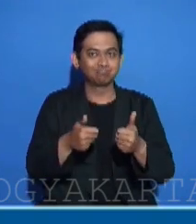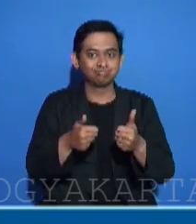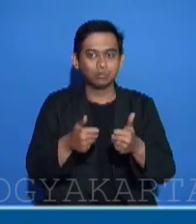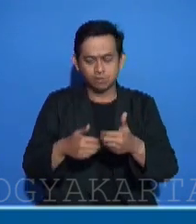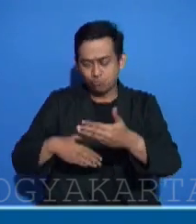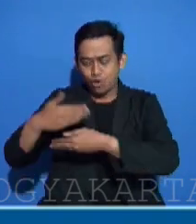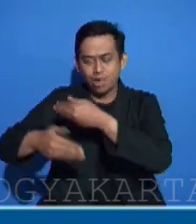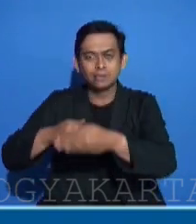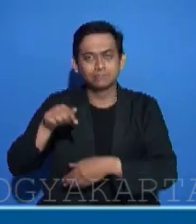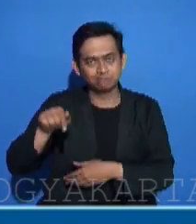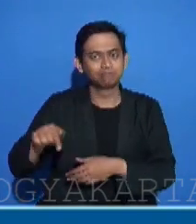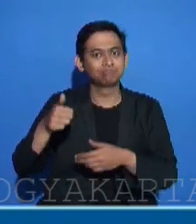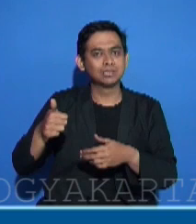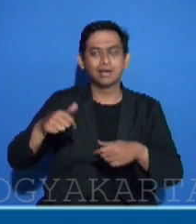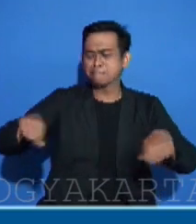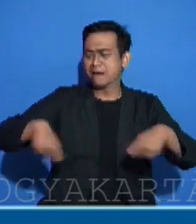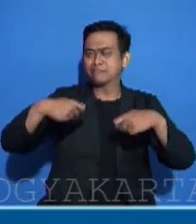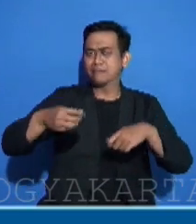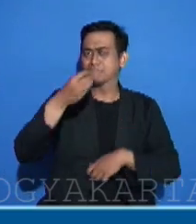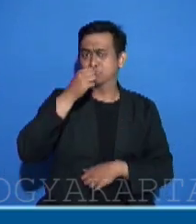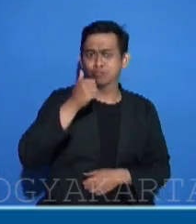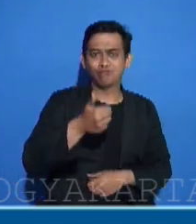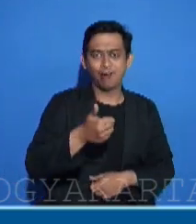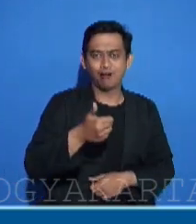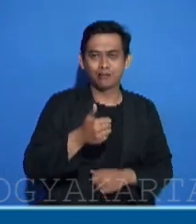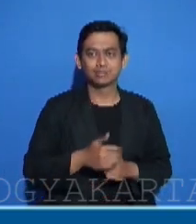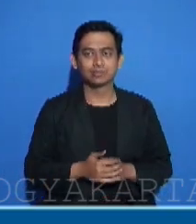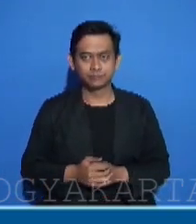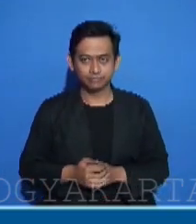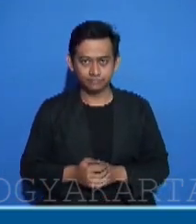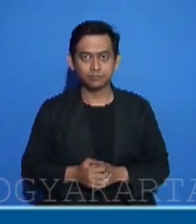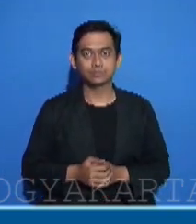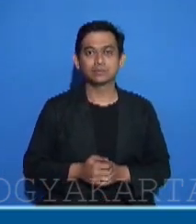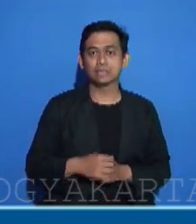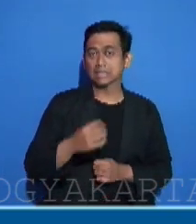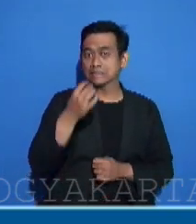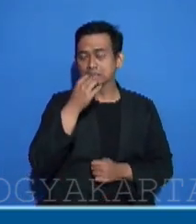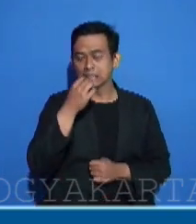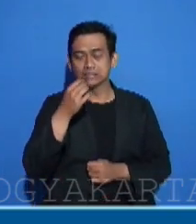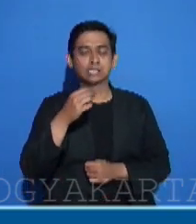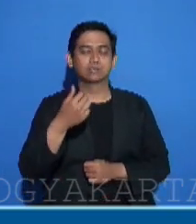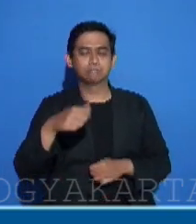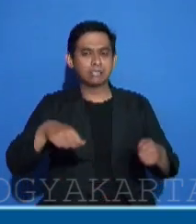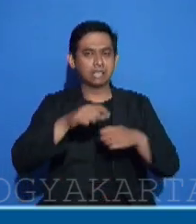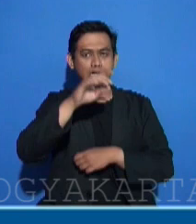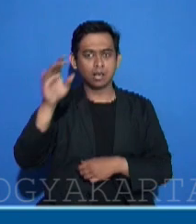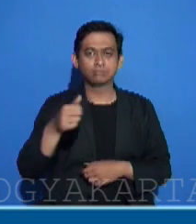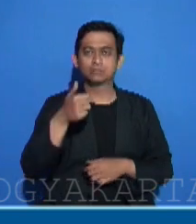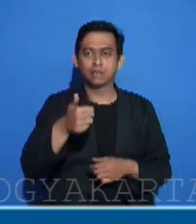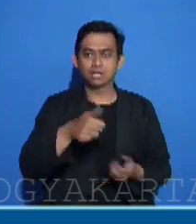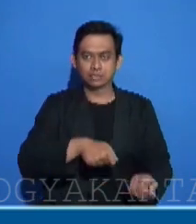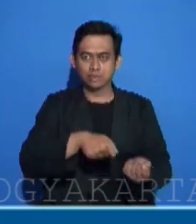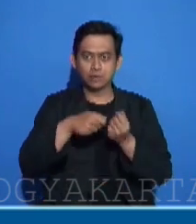pekenanang KAD dipun damel ager-ager men jajan pasar sanesipun supados tanemanung men SAG paring